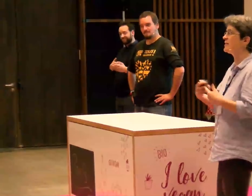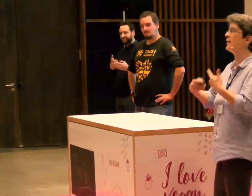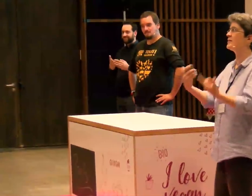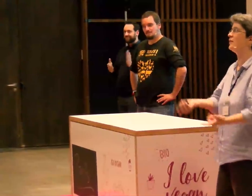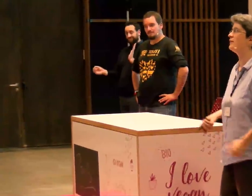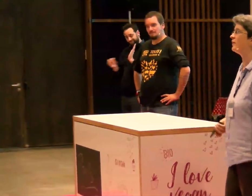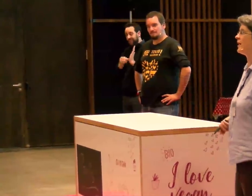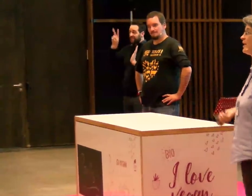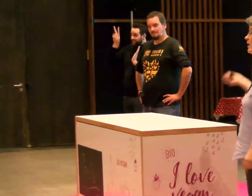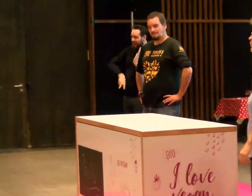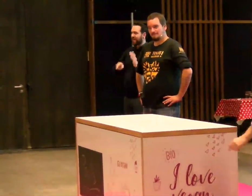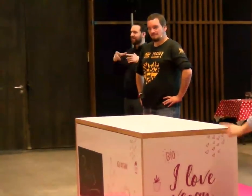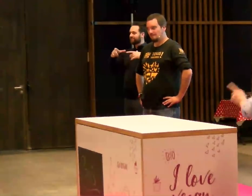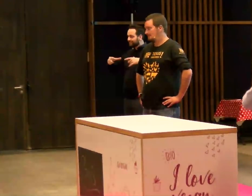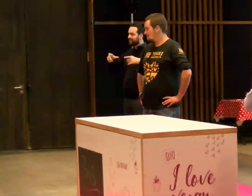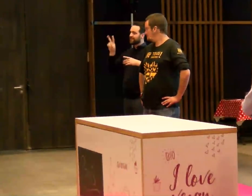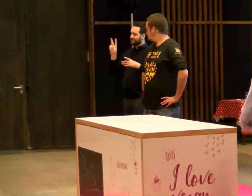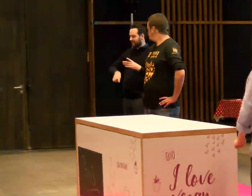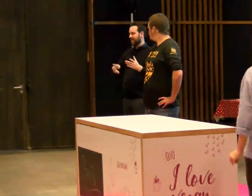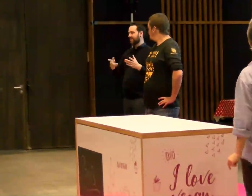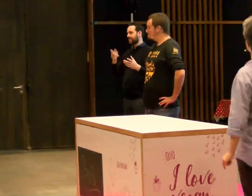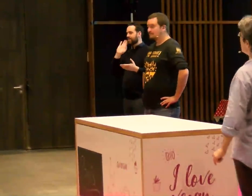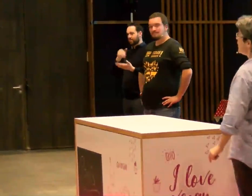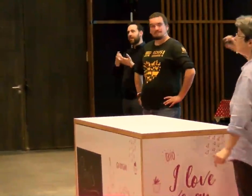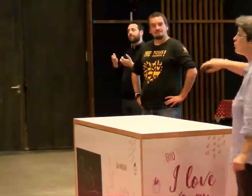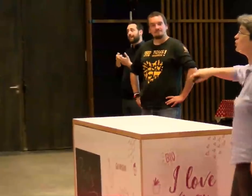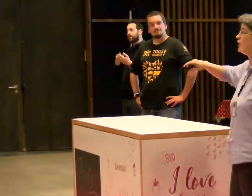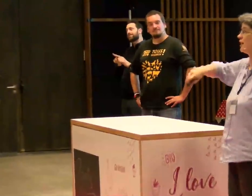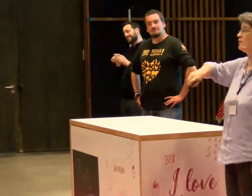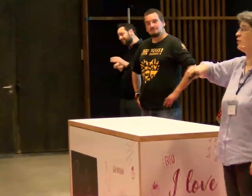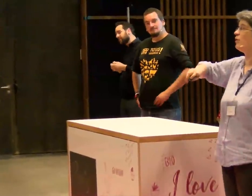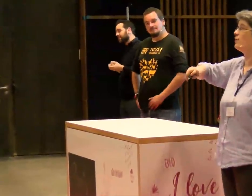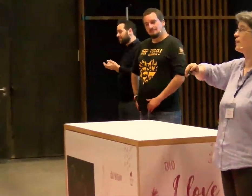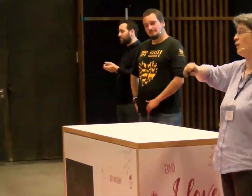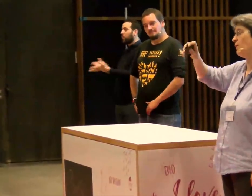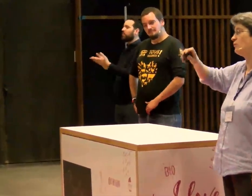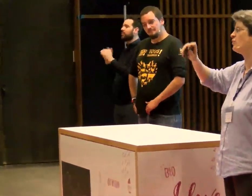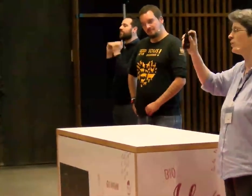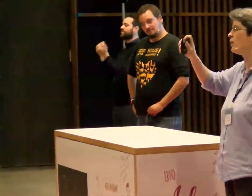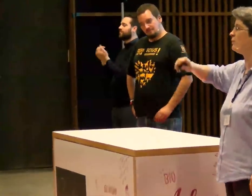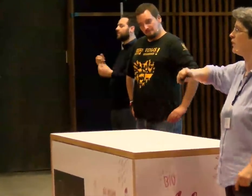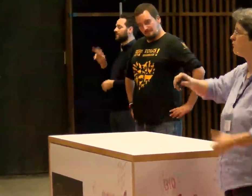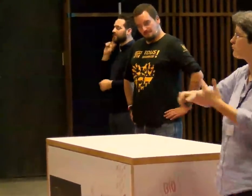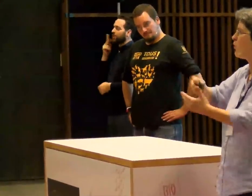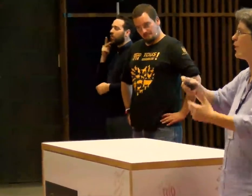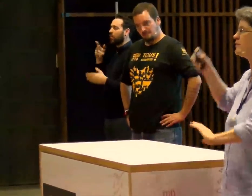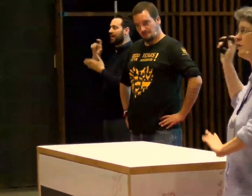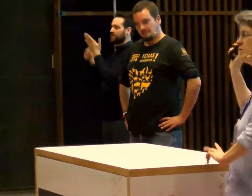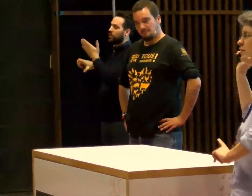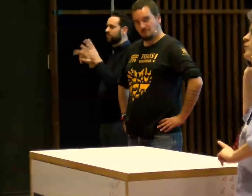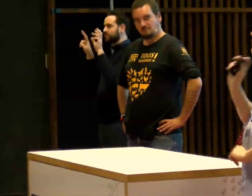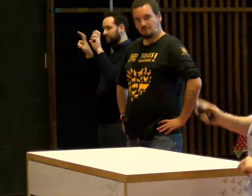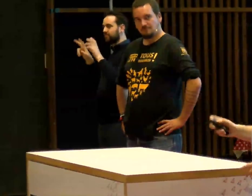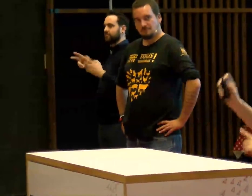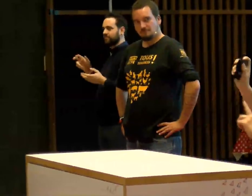qui incite les restaurateurs à y aller. Et du coup, c'est une plateforme aussi où vous pourrez trouver tous les restaurants, alors pas tous encore, mais on progresse, il y en a